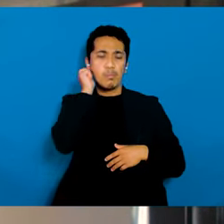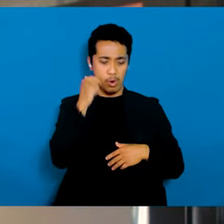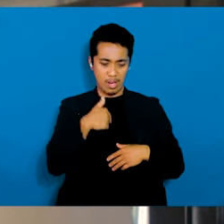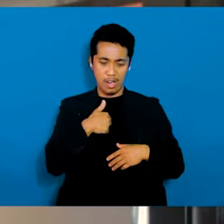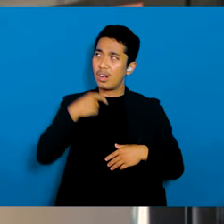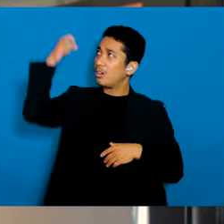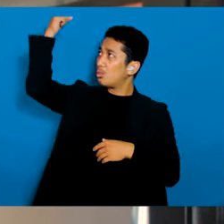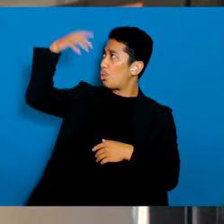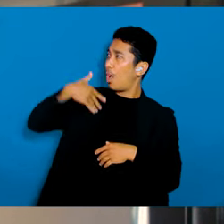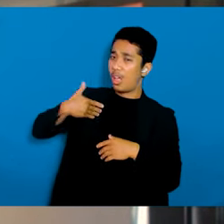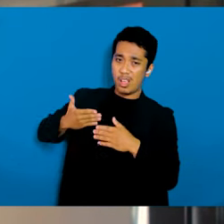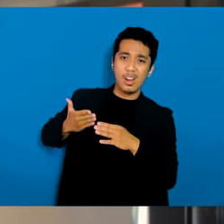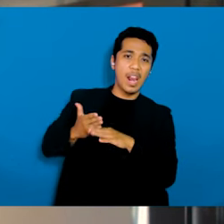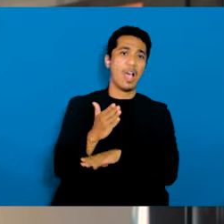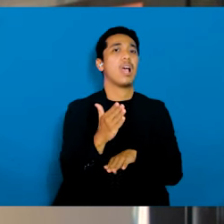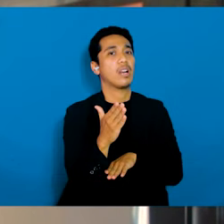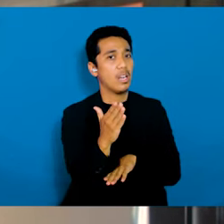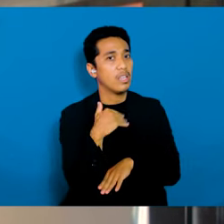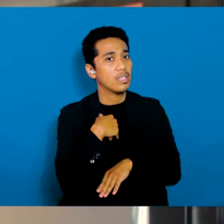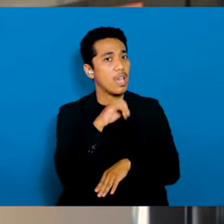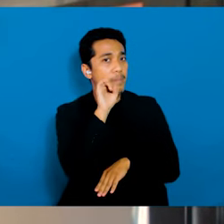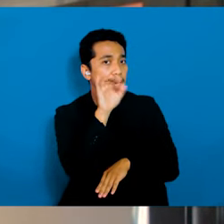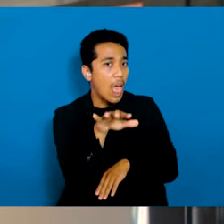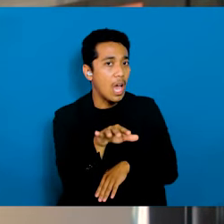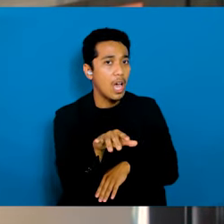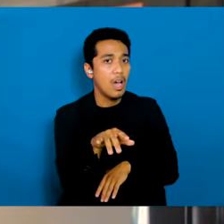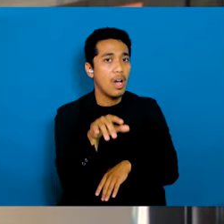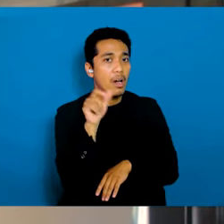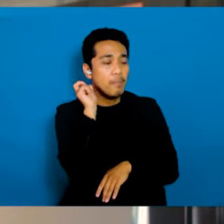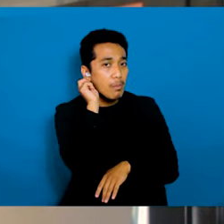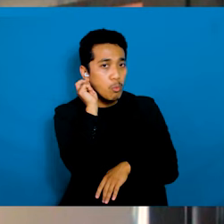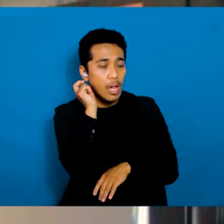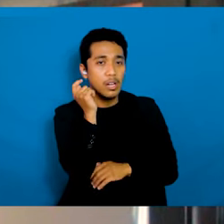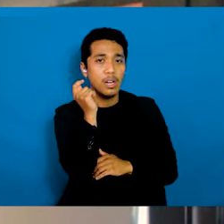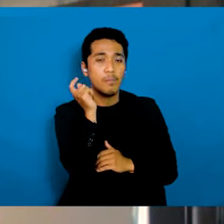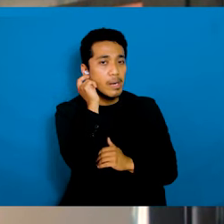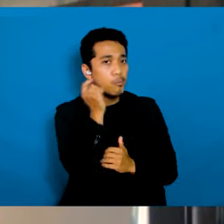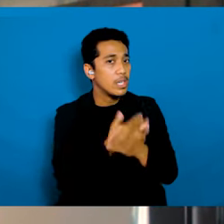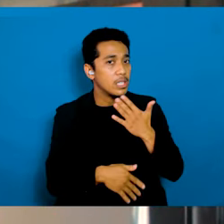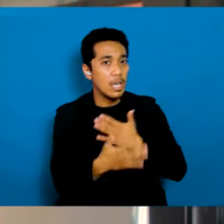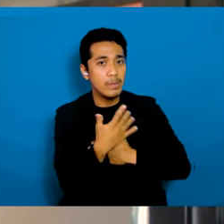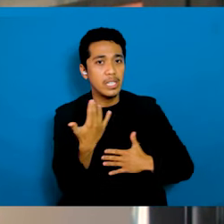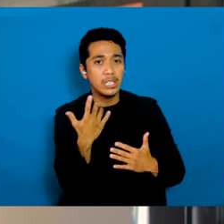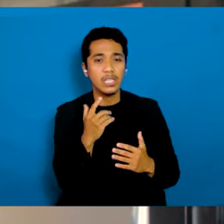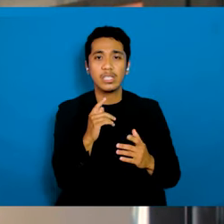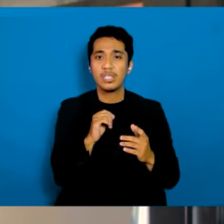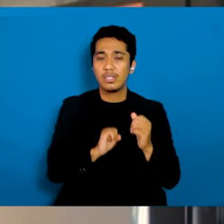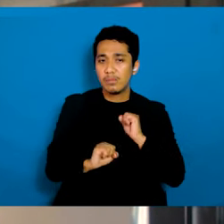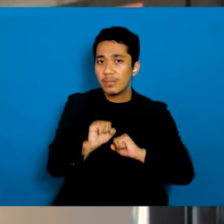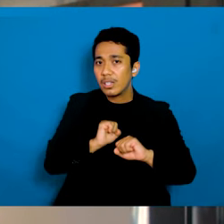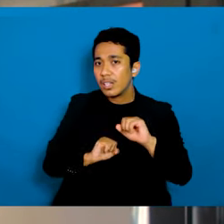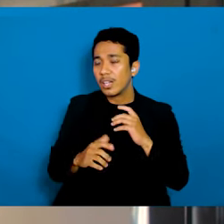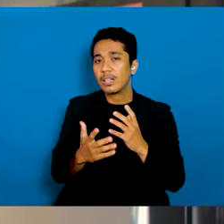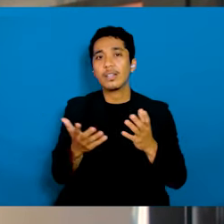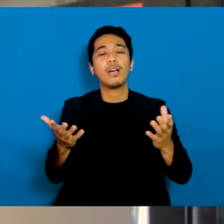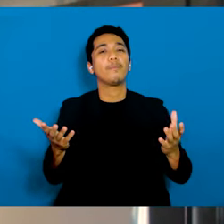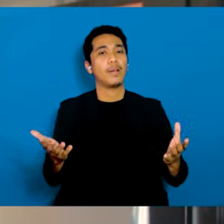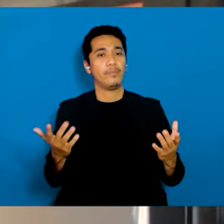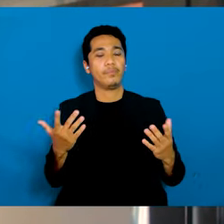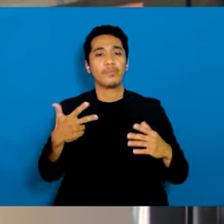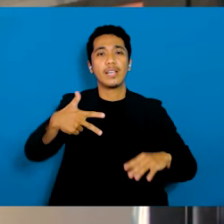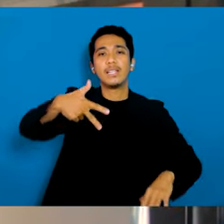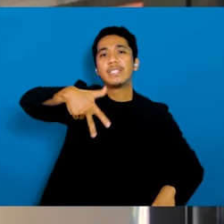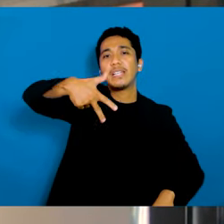melanggar kodratnya sebagai wanita. Makanya selalu saya bilang bahwa perempuan itu, perempuan disabilitas itu